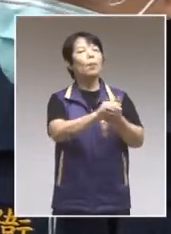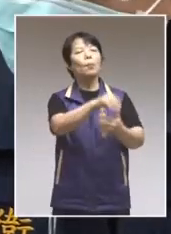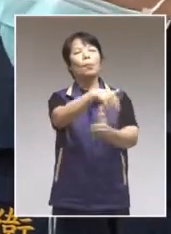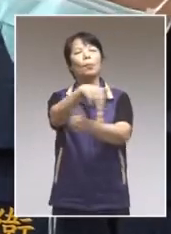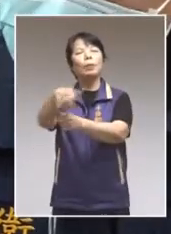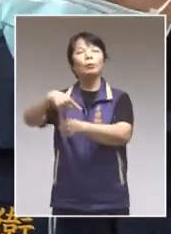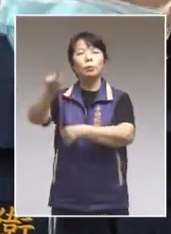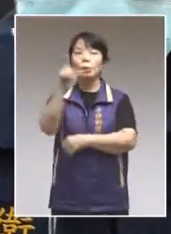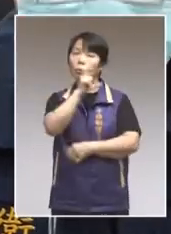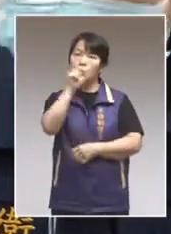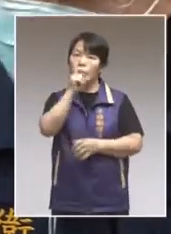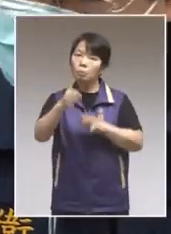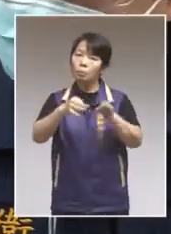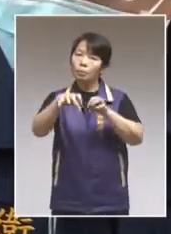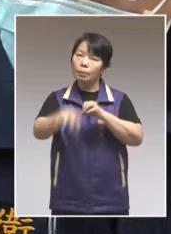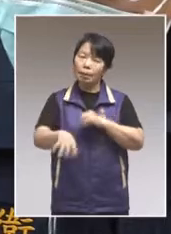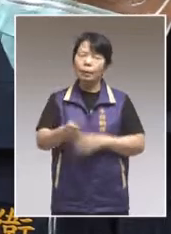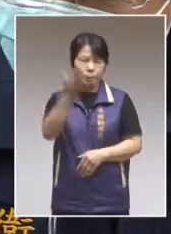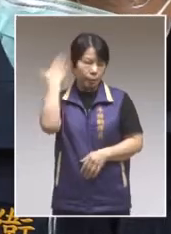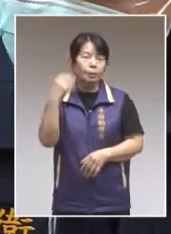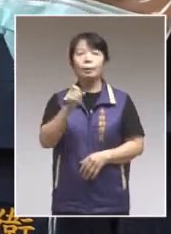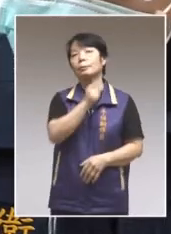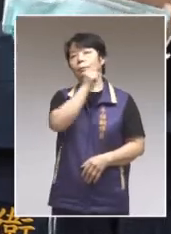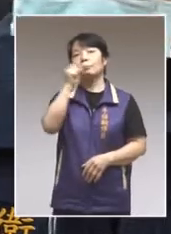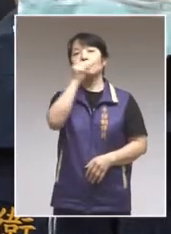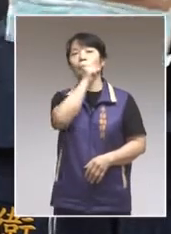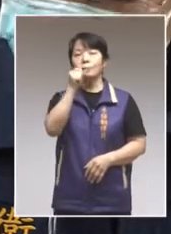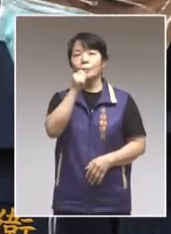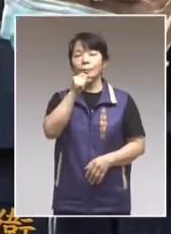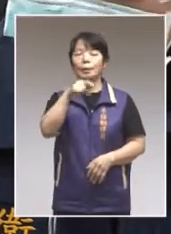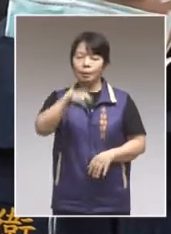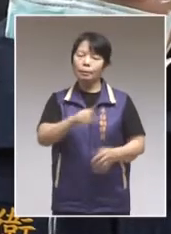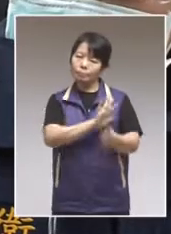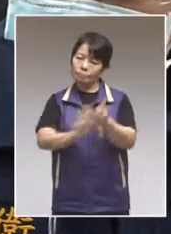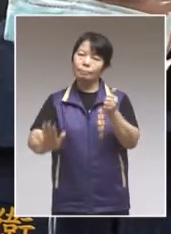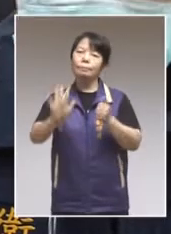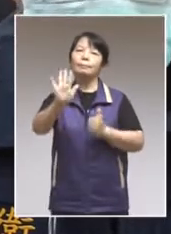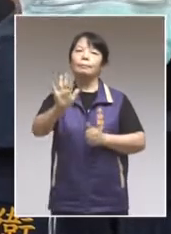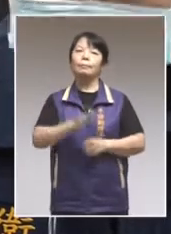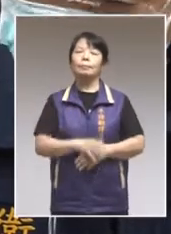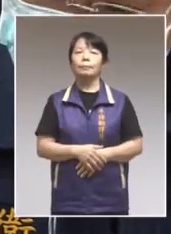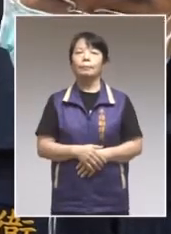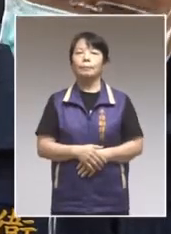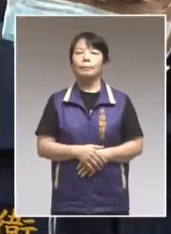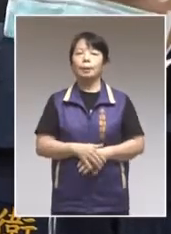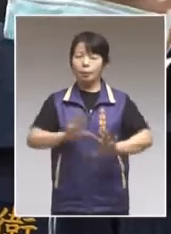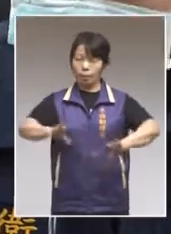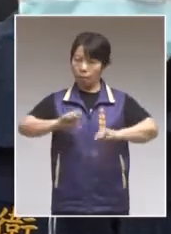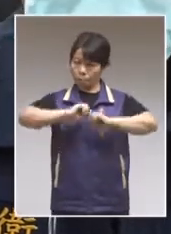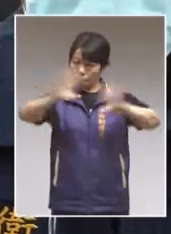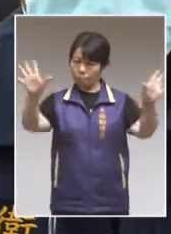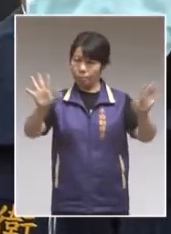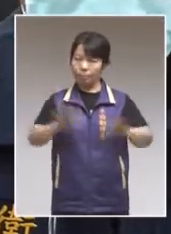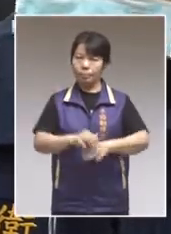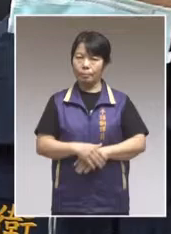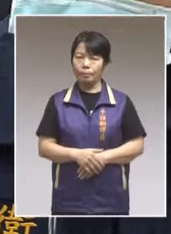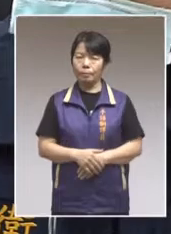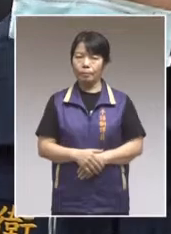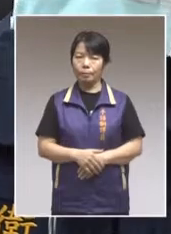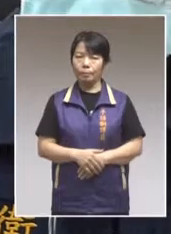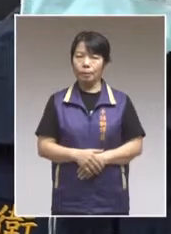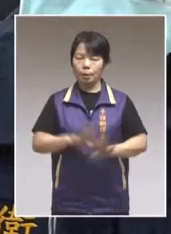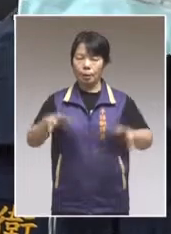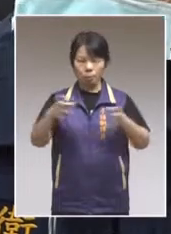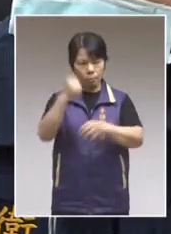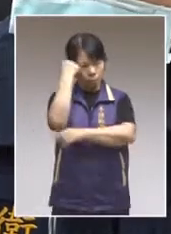些酒吧之前是唱歌那这个部分都有一些影响。在这边也要特别呼吁，其实